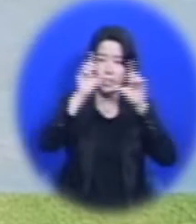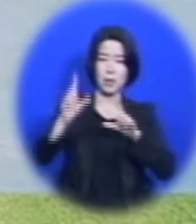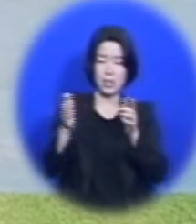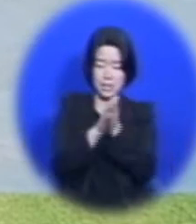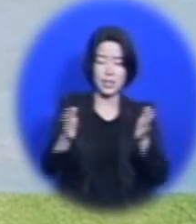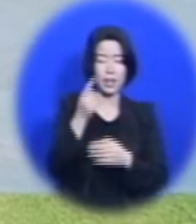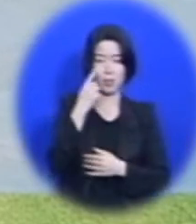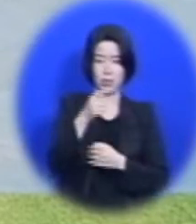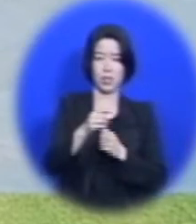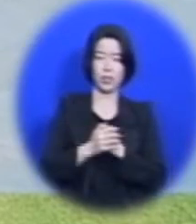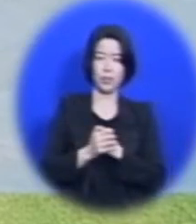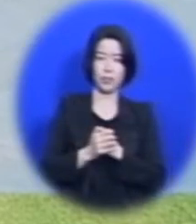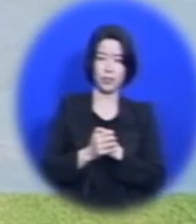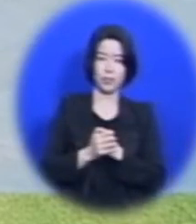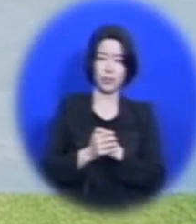시작해보시라고.